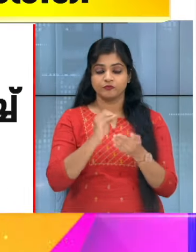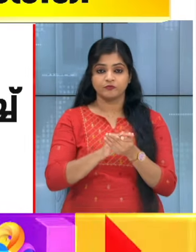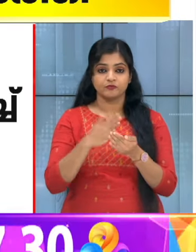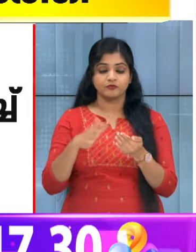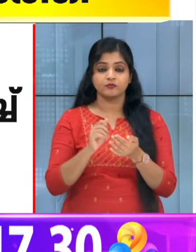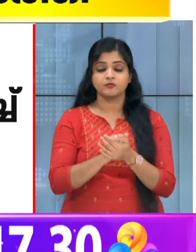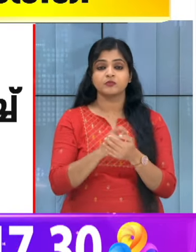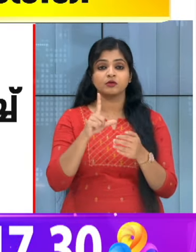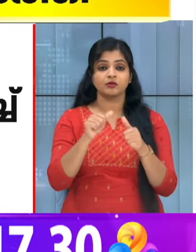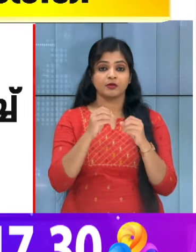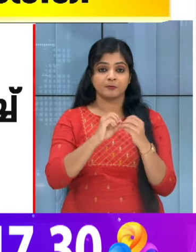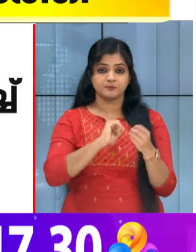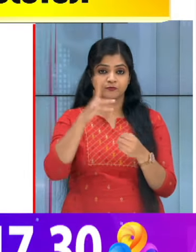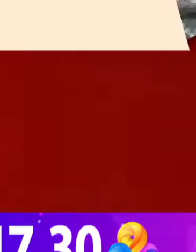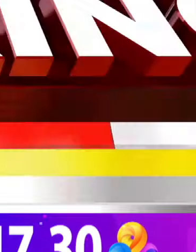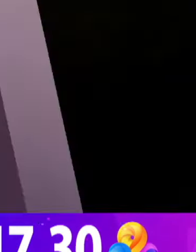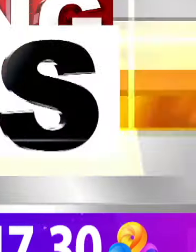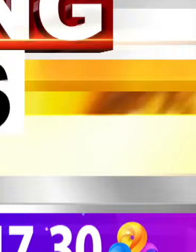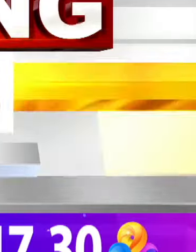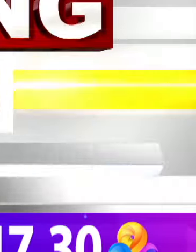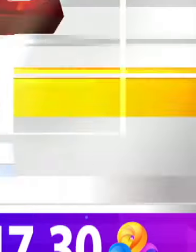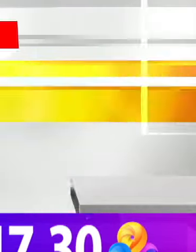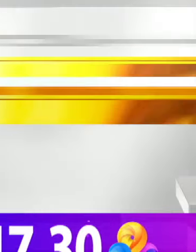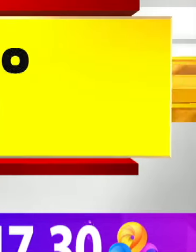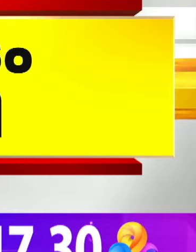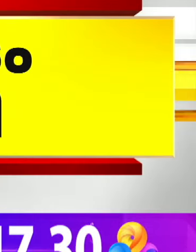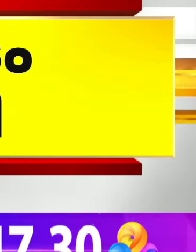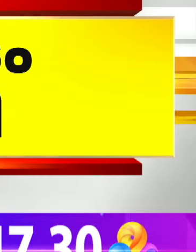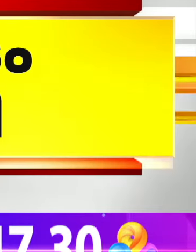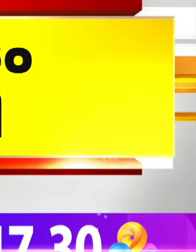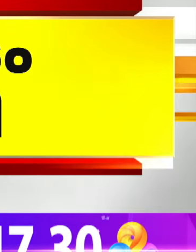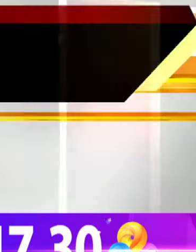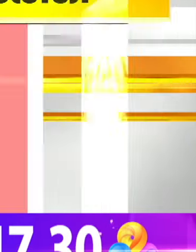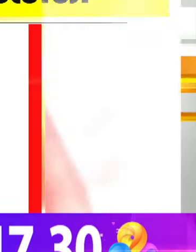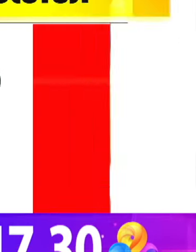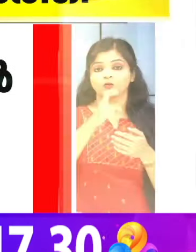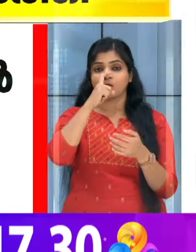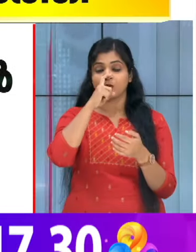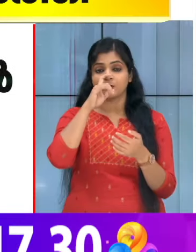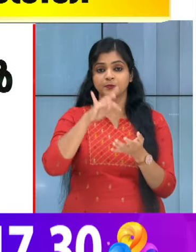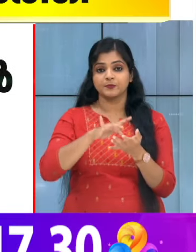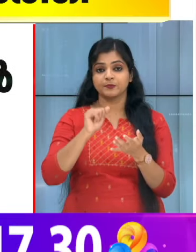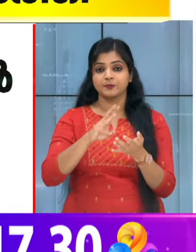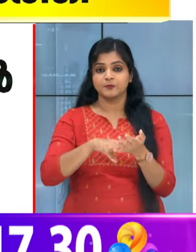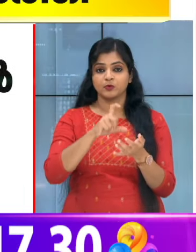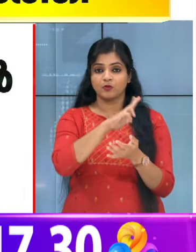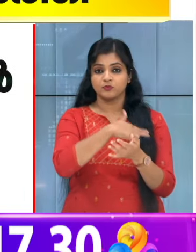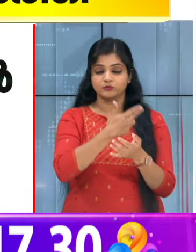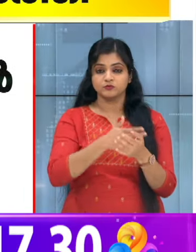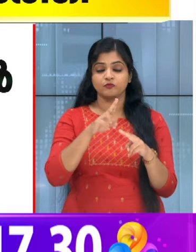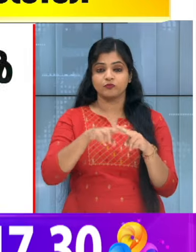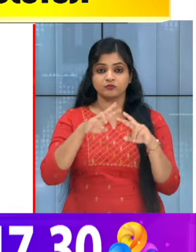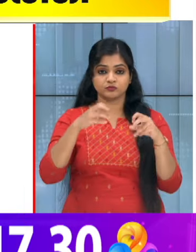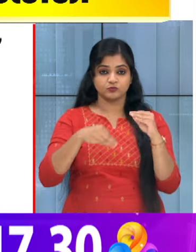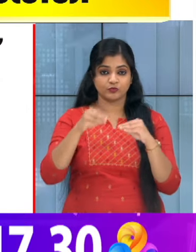ശേഖരണവും പ്രദേശത്ത് നടക്കുന്നുണ്ട്. അവിടെ നിന്ന് ലഭിച്ച അസ്ഥികൾ ശാസ്ത്രീയമായി തന്നെ ശേഖരിച്ച് കോട്ടയം മെഡിക്കൽ കോളേജിലേക്ക് ഫോറൻസിക് പരിശോധനയ്ക്ക് അയക്കാനാണ്,